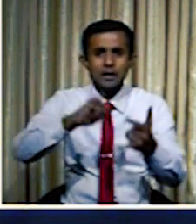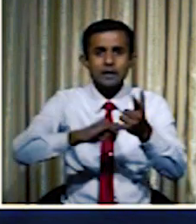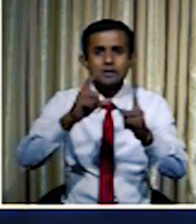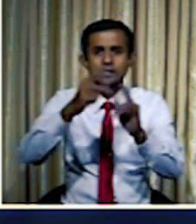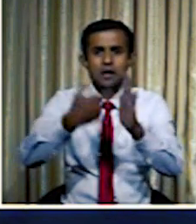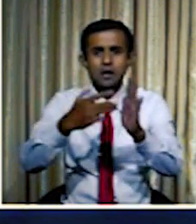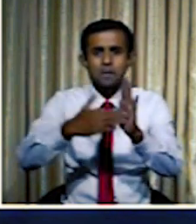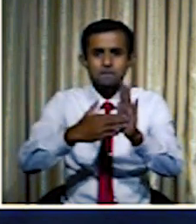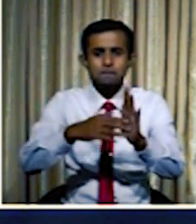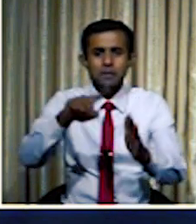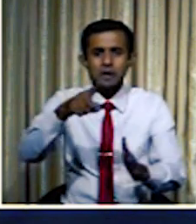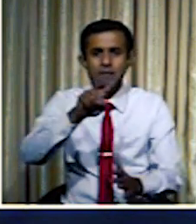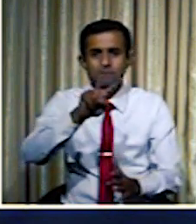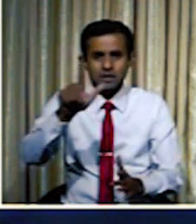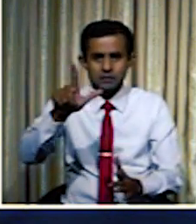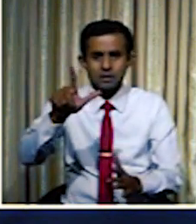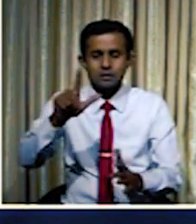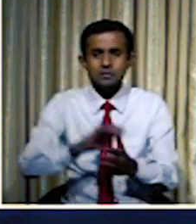තියෙනවා ඩොලර් මිලියන 127ක්